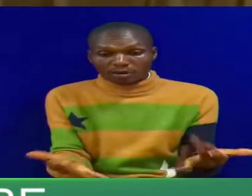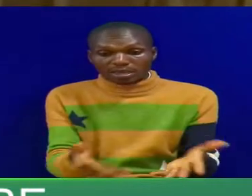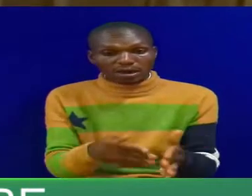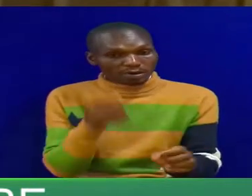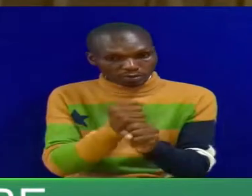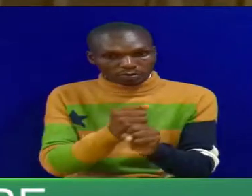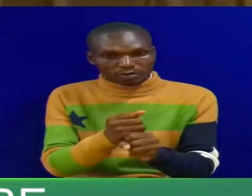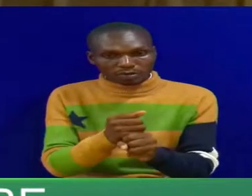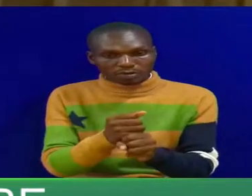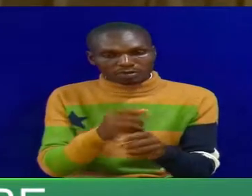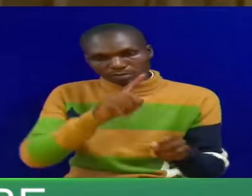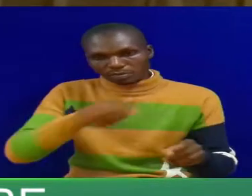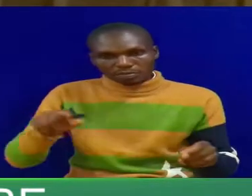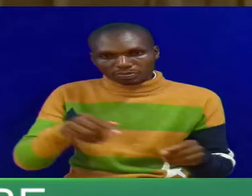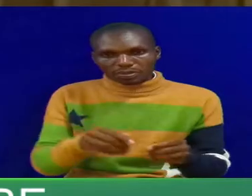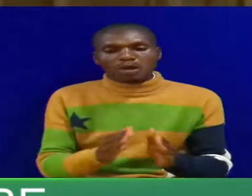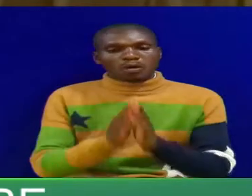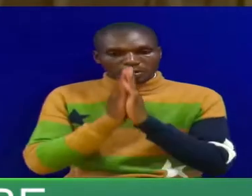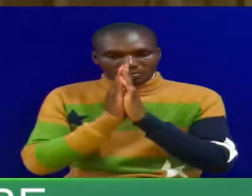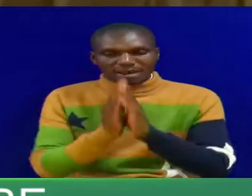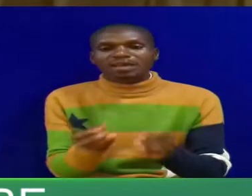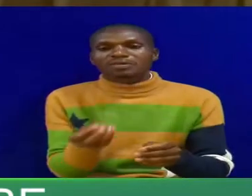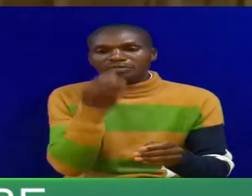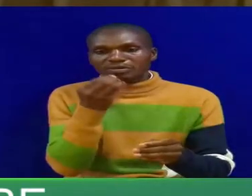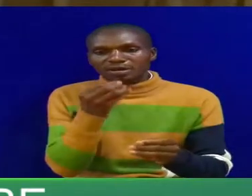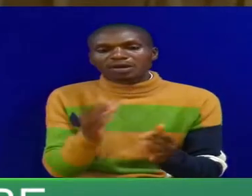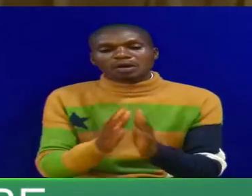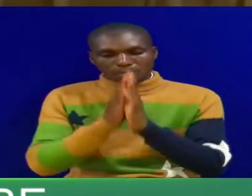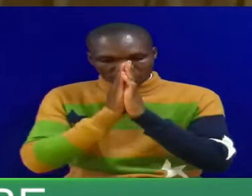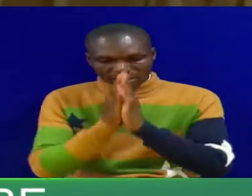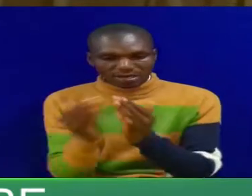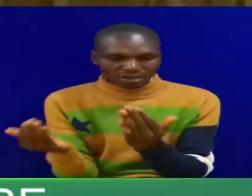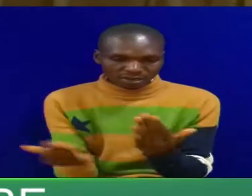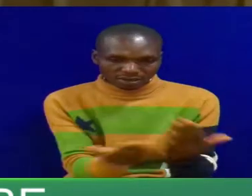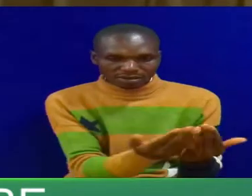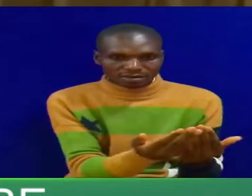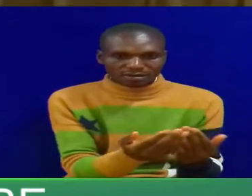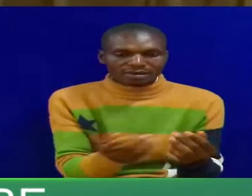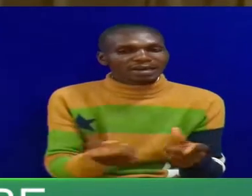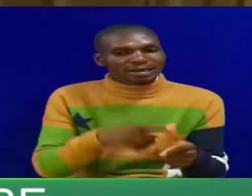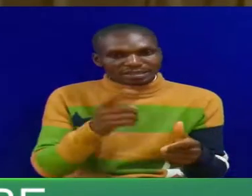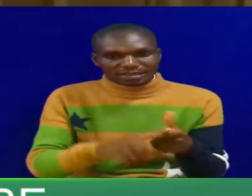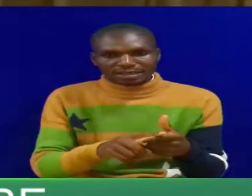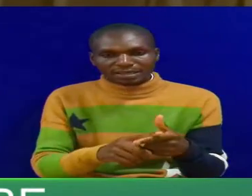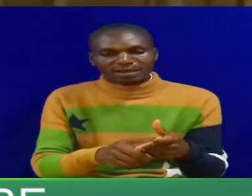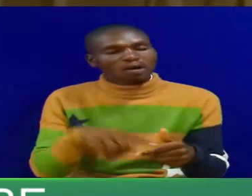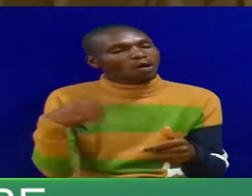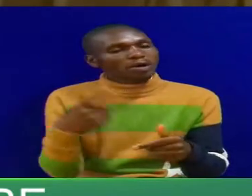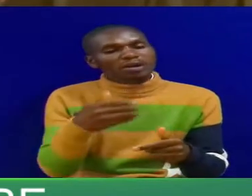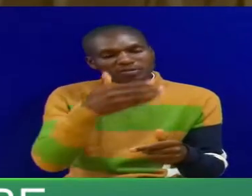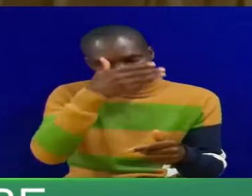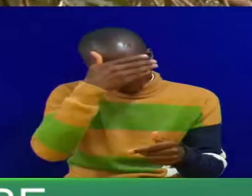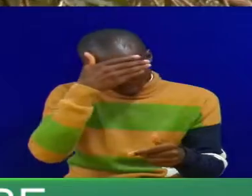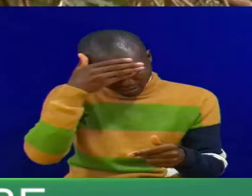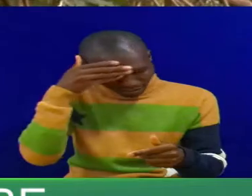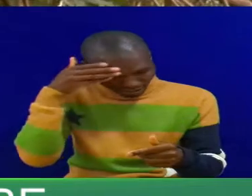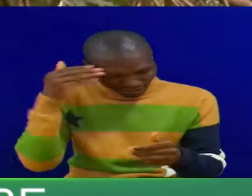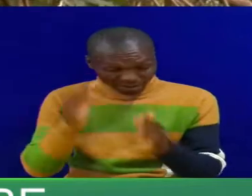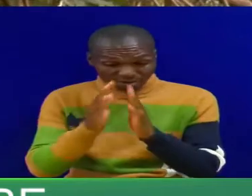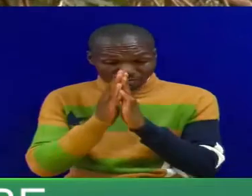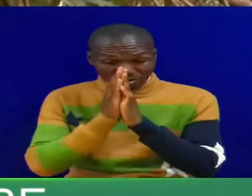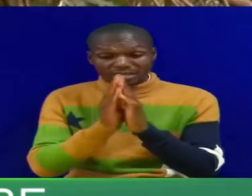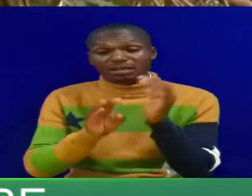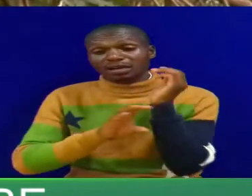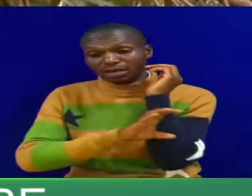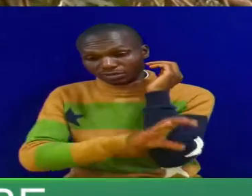chakula, tunaombea watoto wetu, tunaombea mifugo yetu, tunasahau kuombea nchi yetu. Kwamba ni